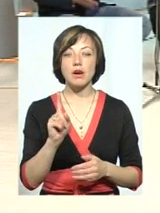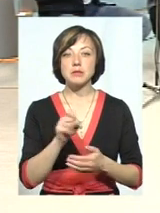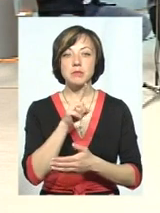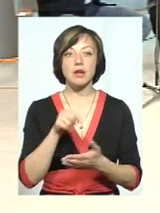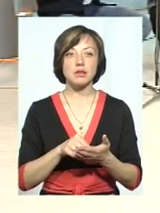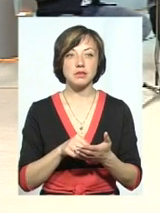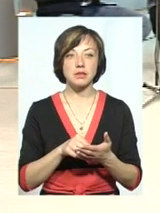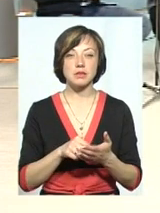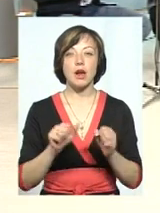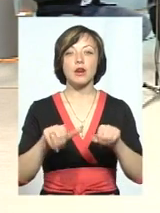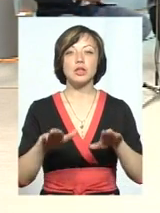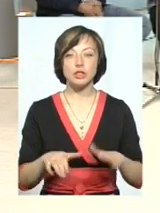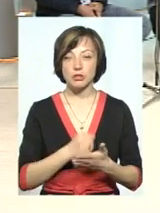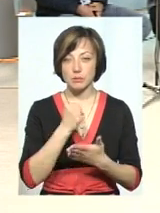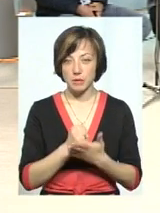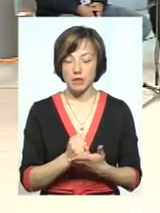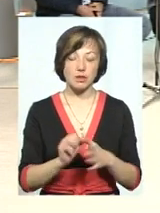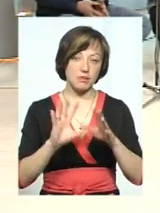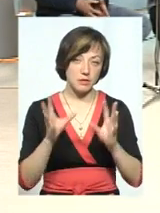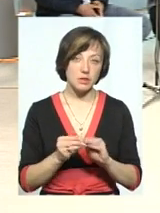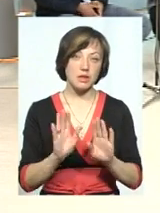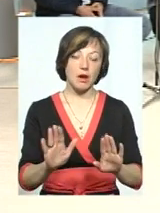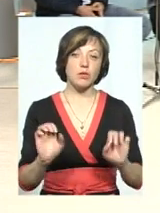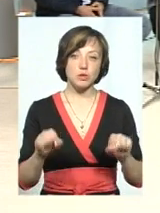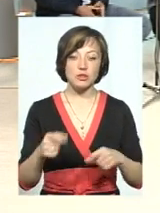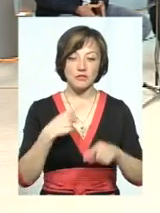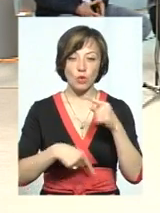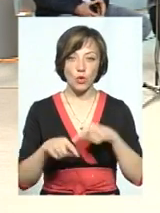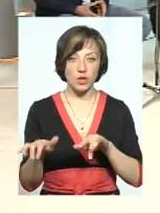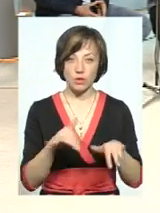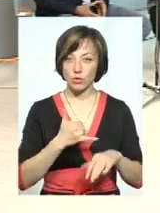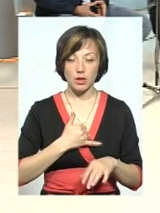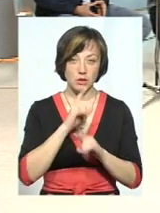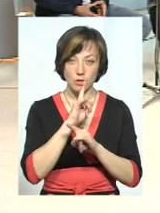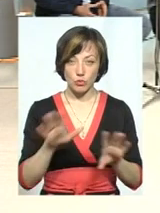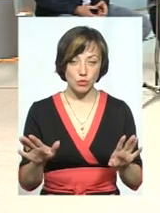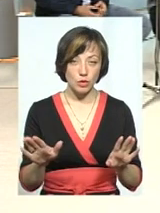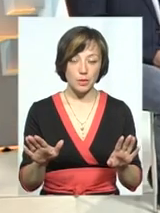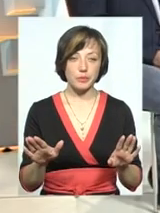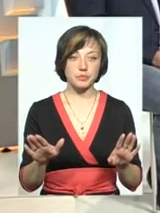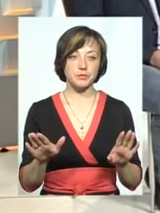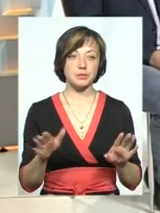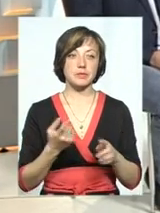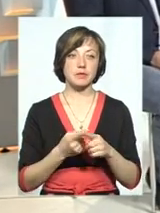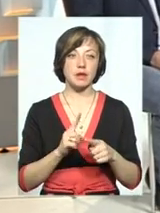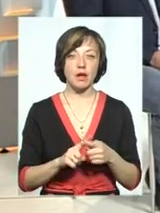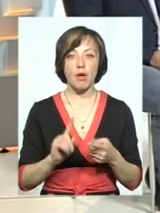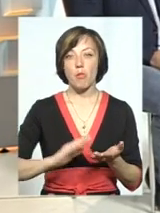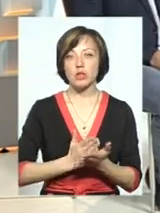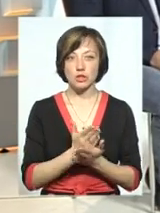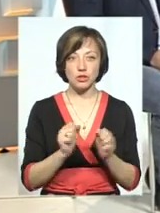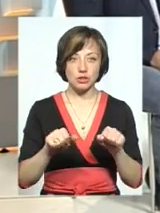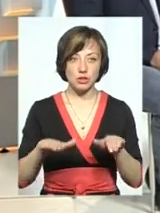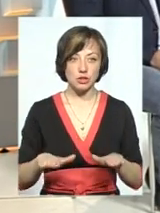хорошо. Рішення вже прийнято, в принципі, можливо, напевно, зворотньої дії воно в нашому випадку не дуже буде й мати, тому що це трохи політичне